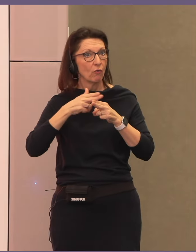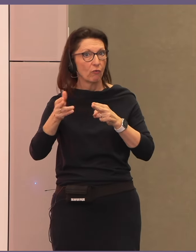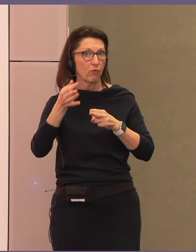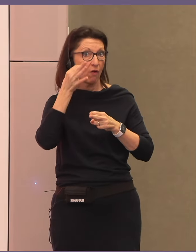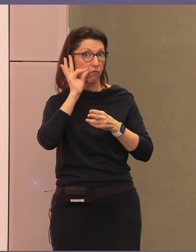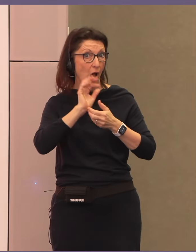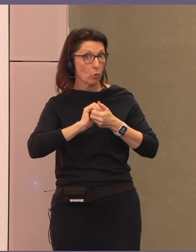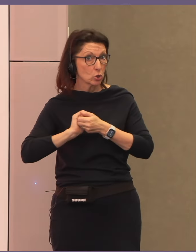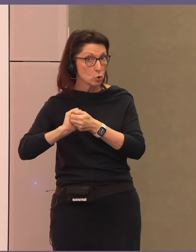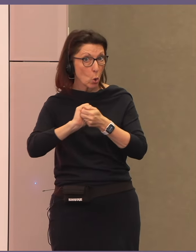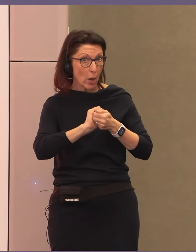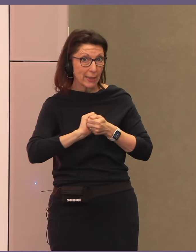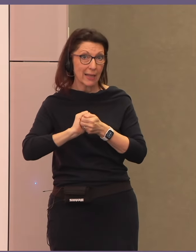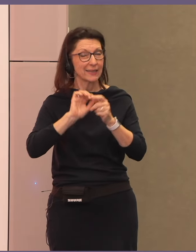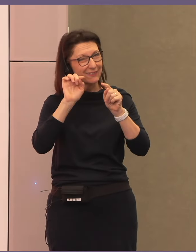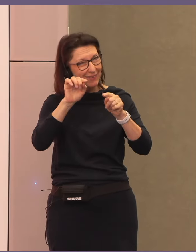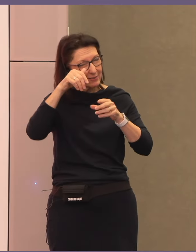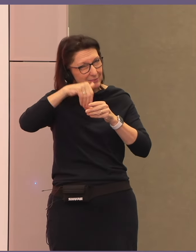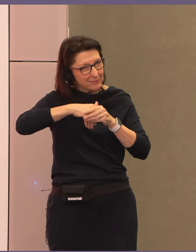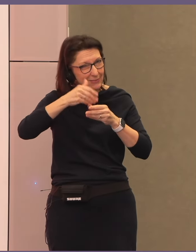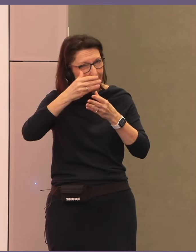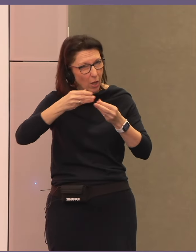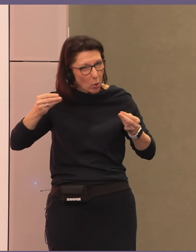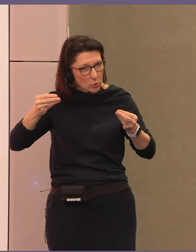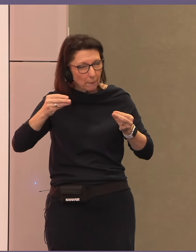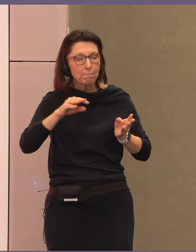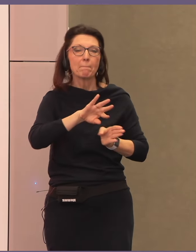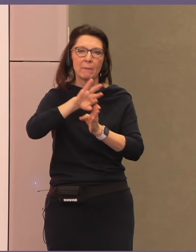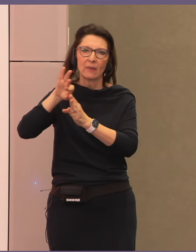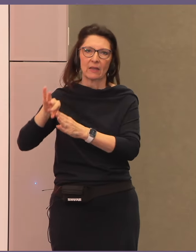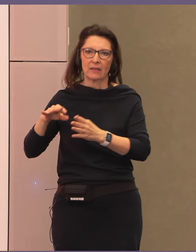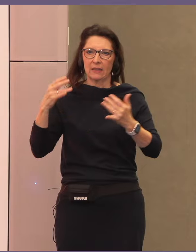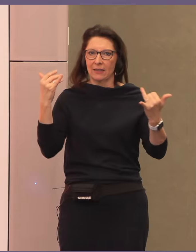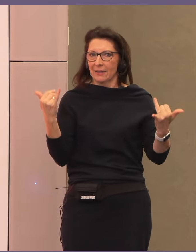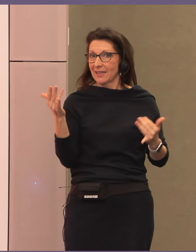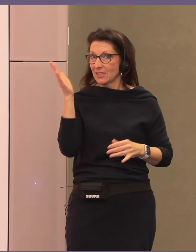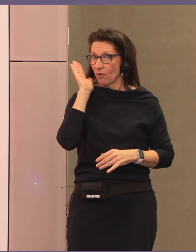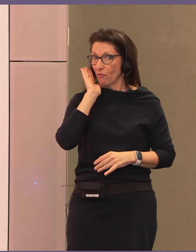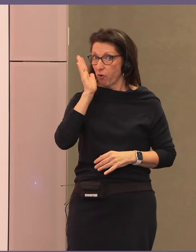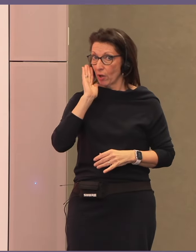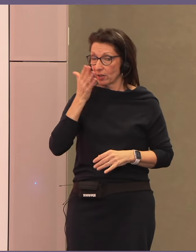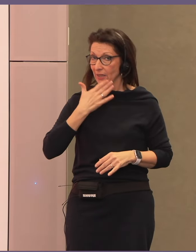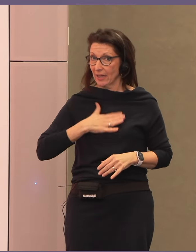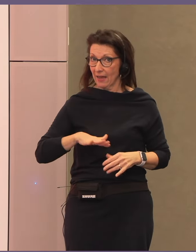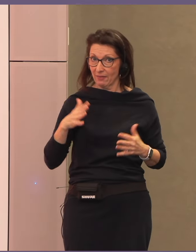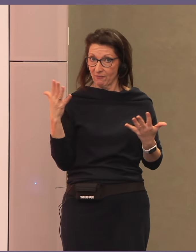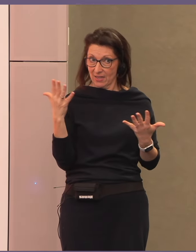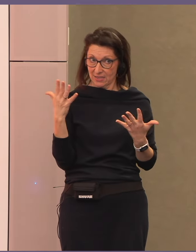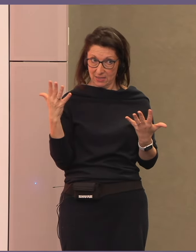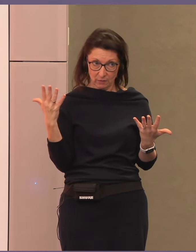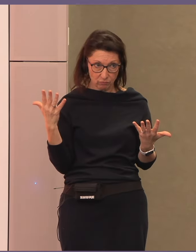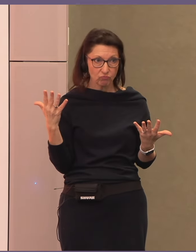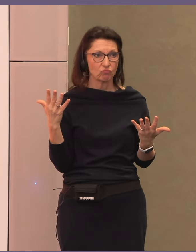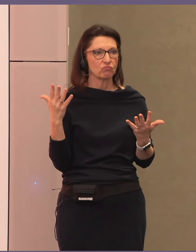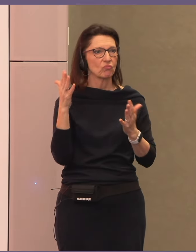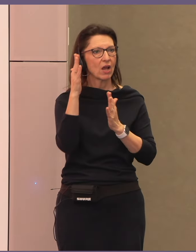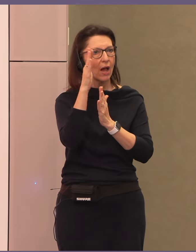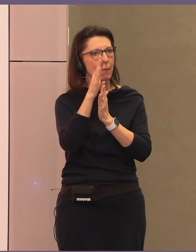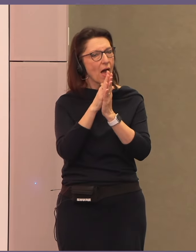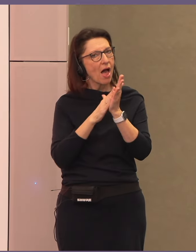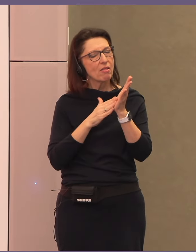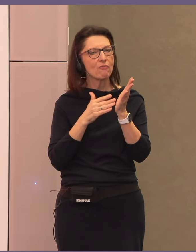möglichen Ausweg vor. Ich möchte diesen Vortrag mit der folgenden einfachen